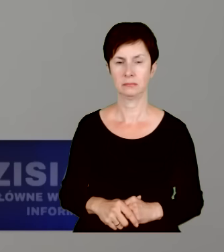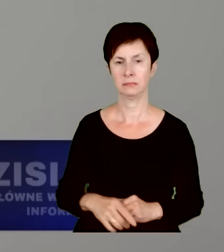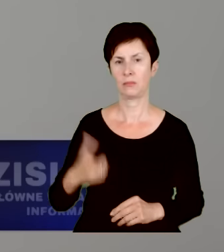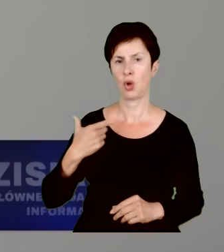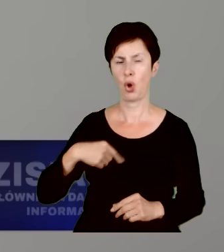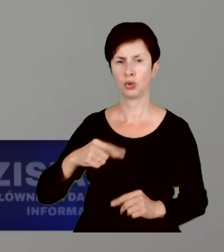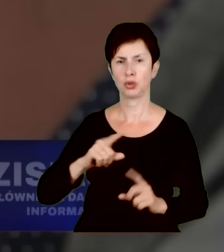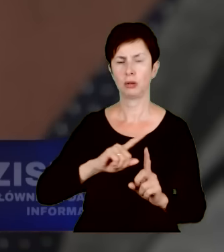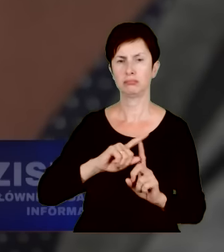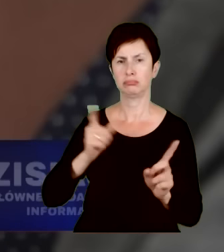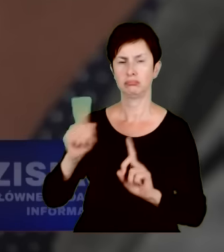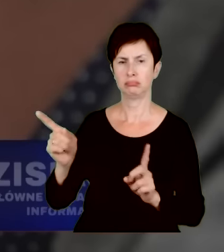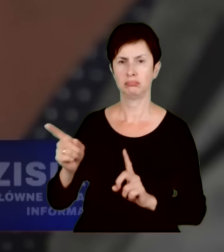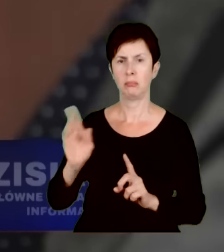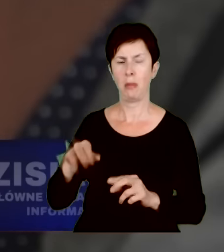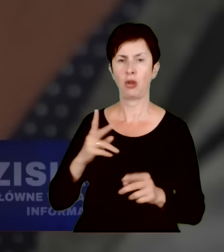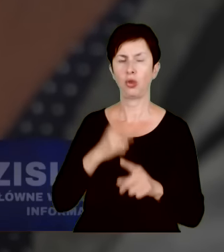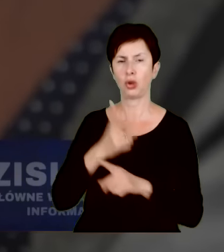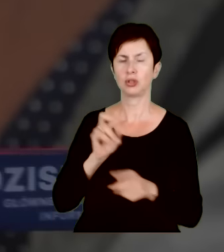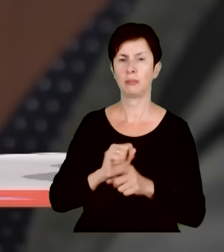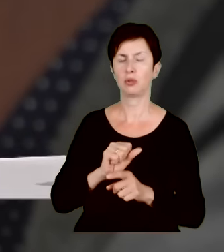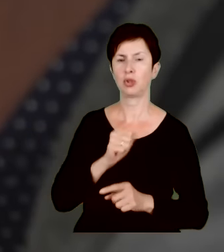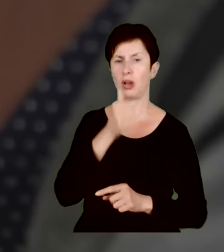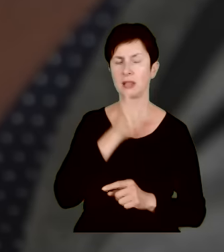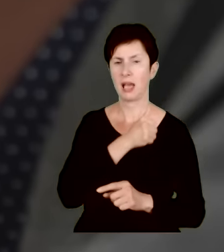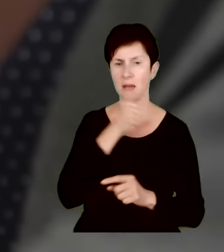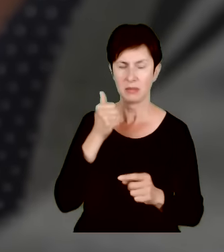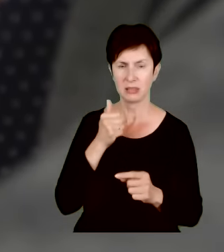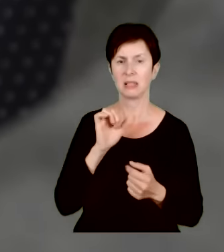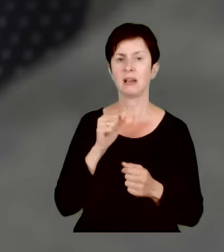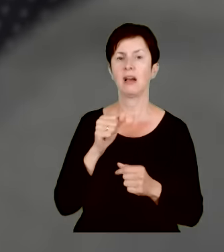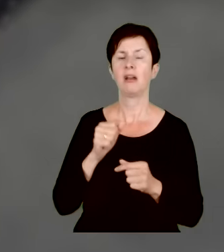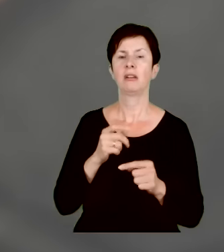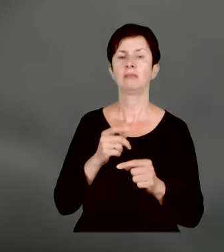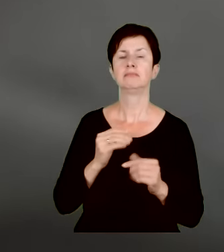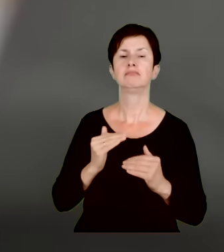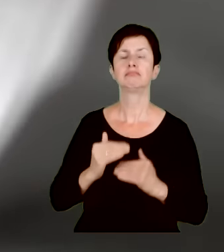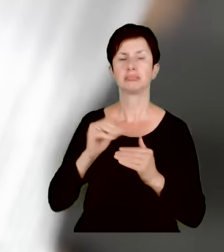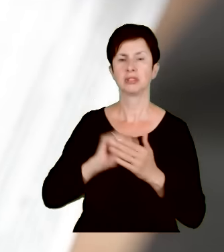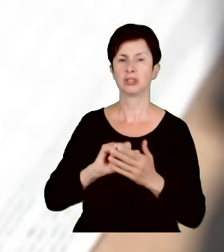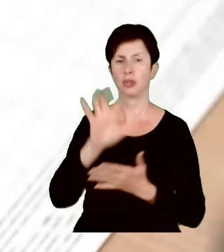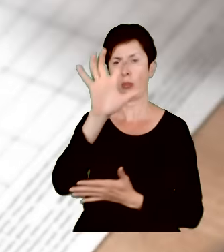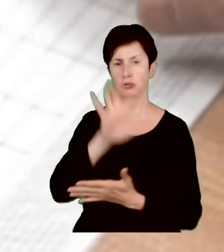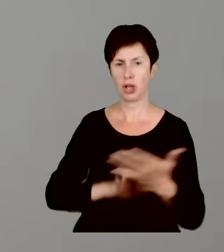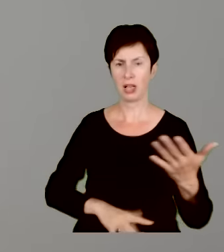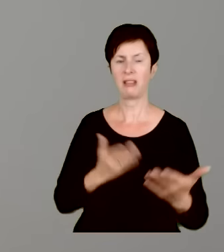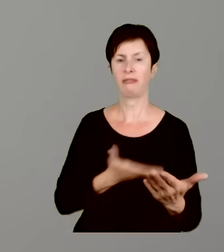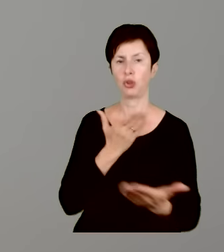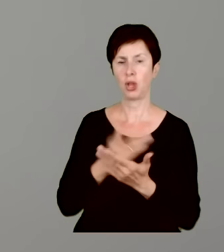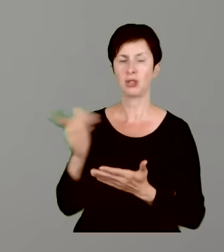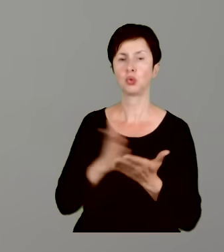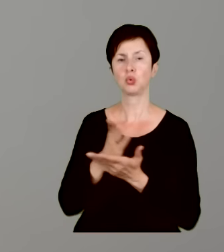niejawnych po przejściu procedury weryfikacyjnej jednym z jej elementów jest wypełnienie obszernego wniosku w oparciu o który służby badają